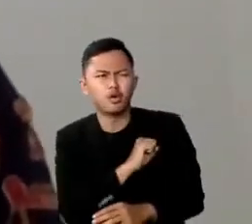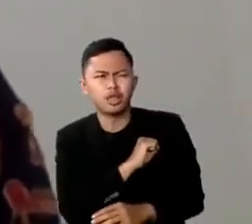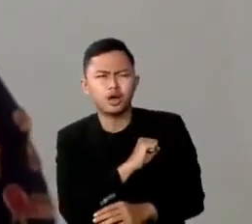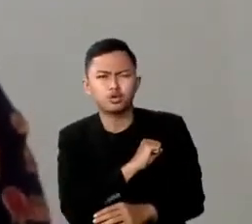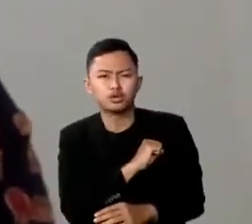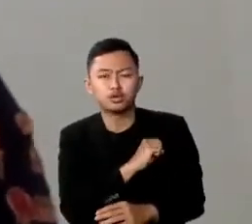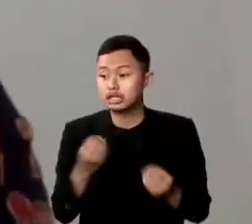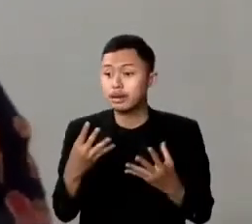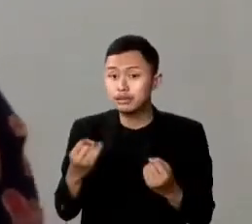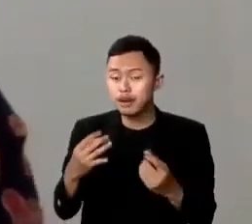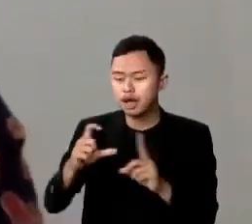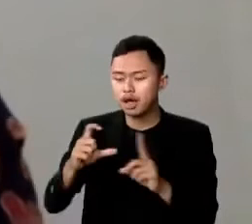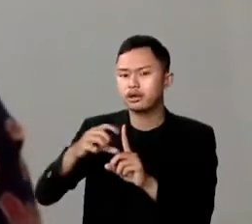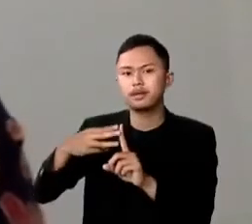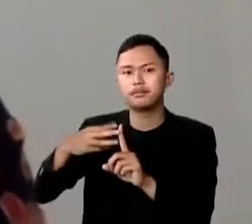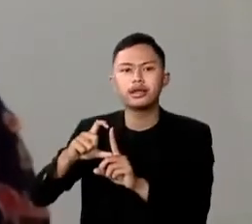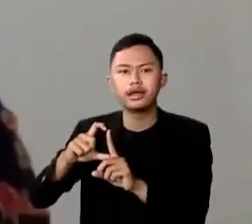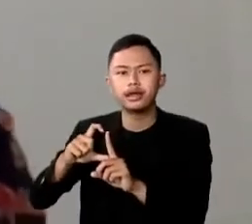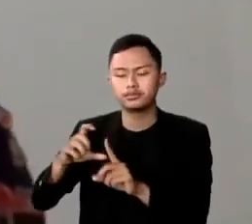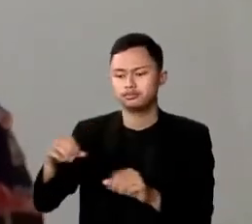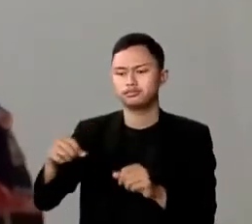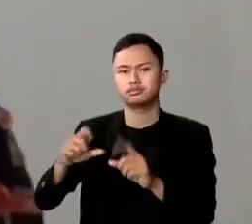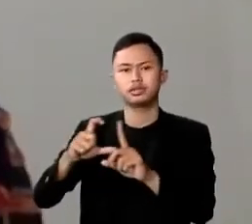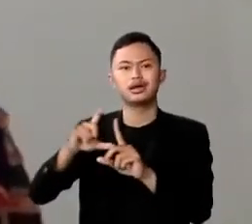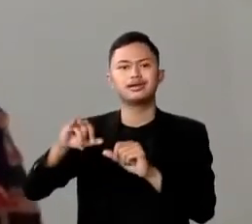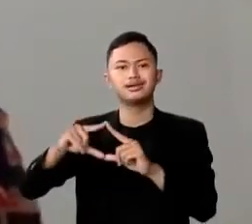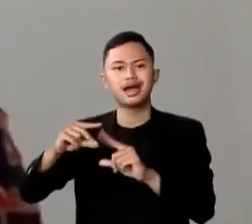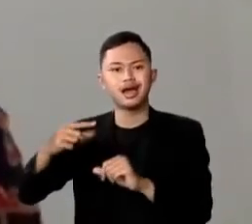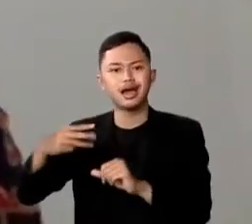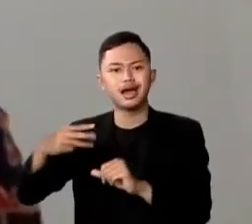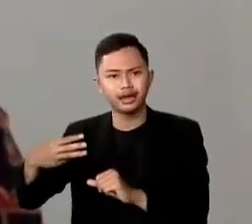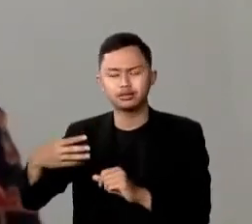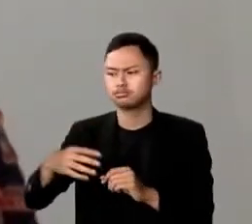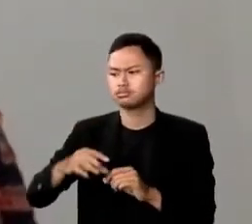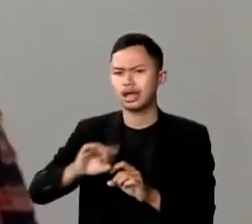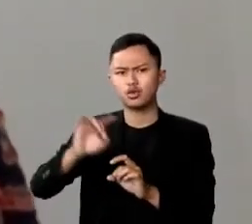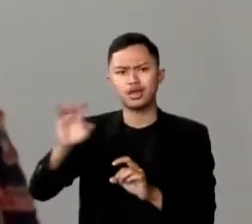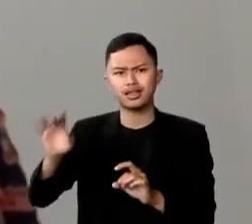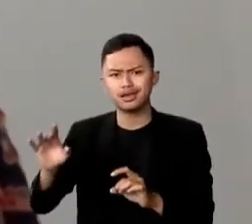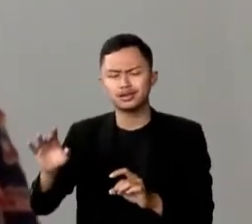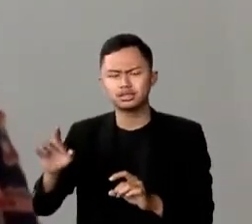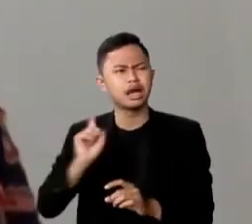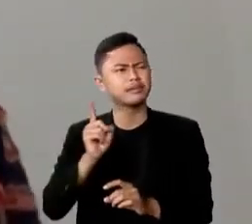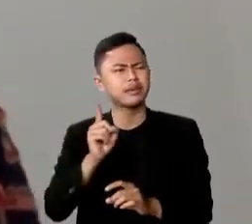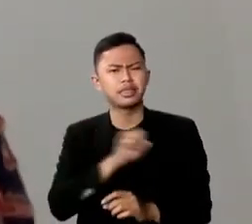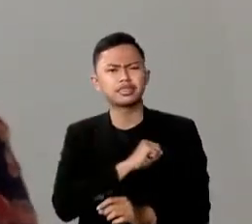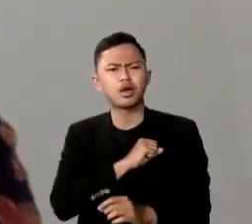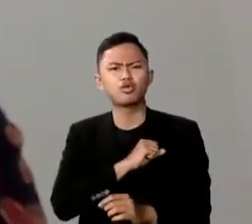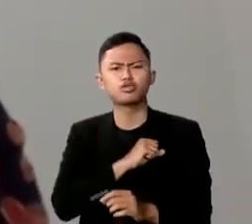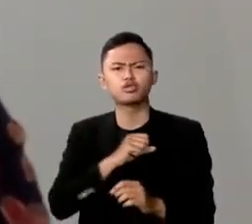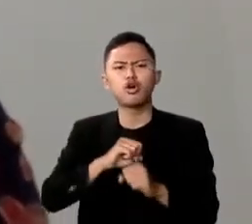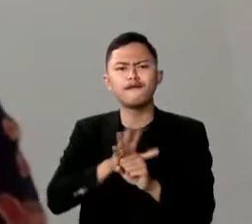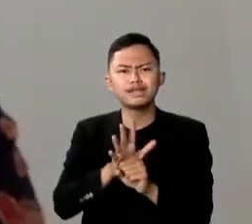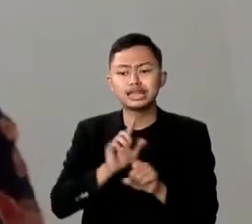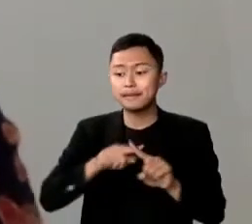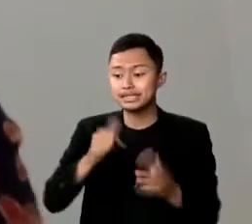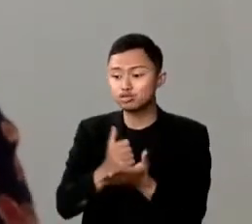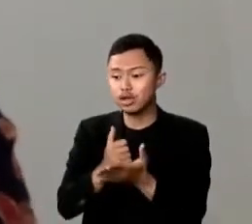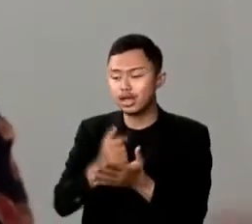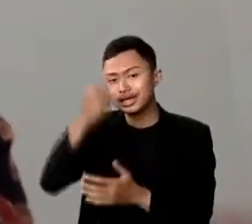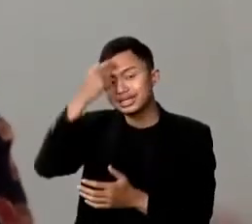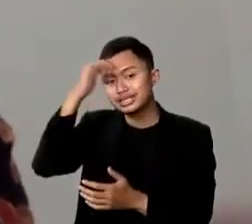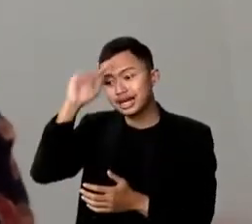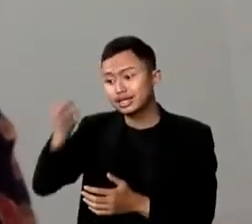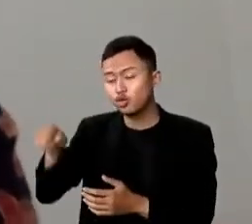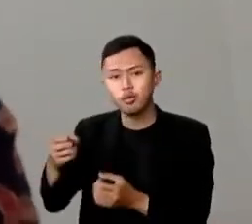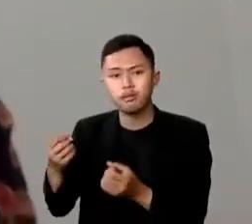DBD sakitnya apa diare jangan lupa sakit kan bukan cuma mobil saja ada banyak penyakit lain yang bisa ditangani dengan cepat